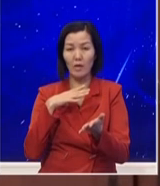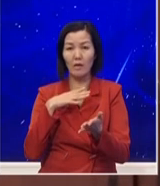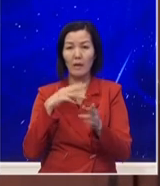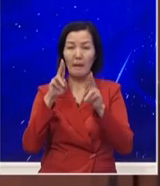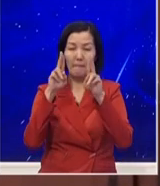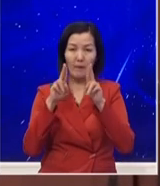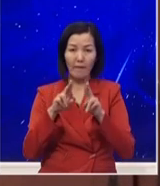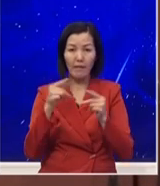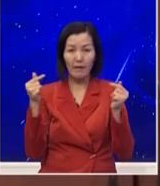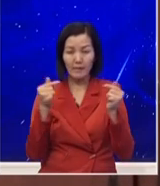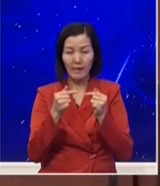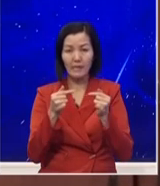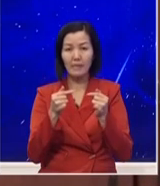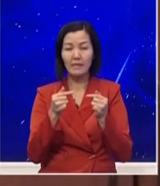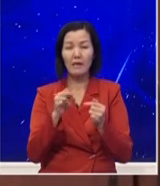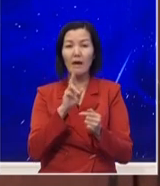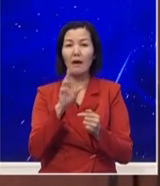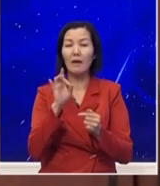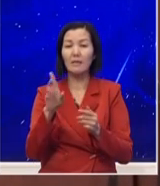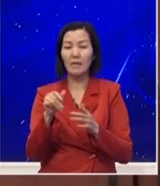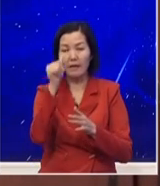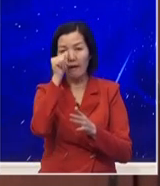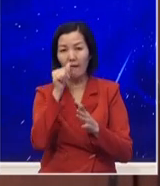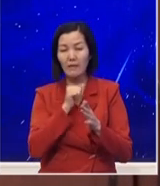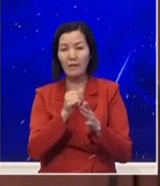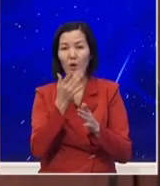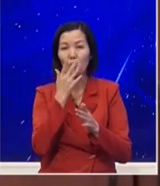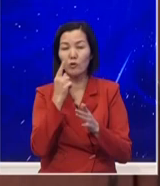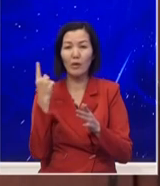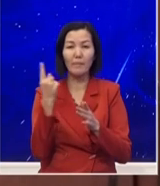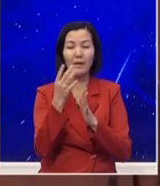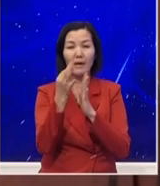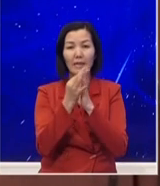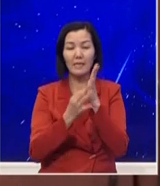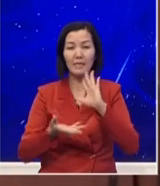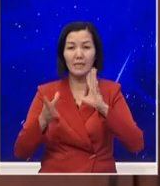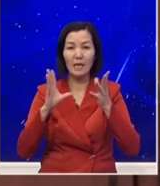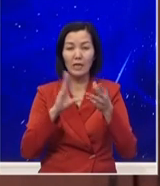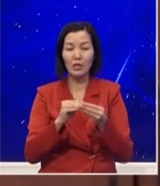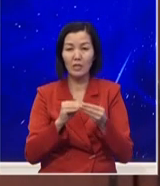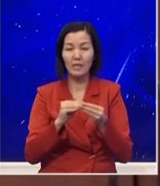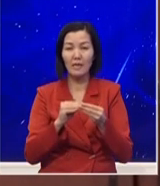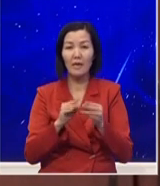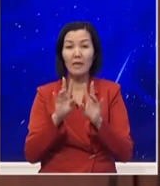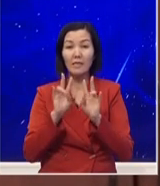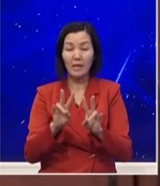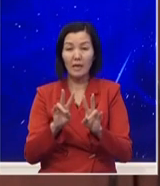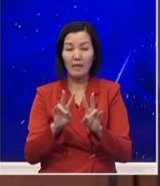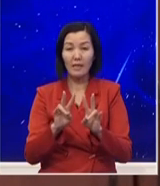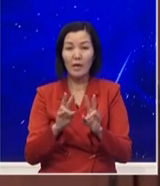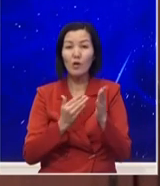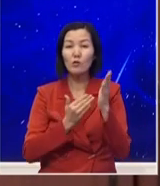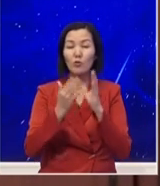сәйкес қаңтар айында өткізілетін ұлттық бірыңғай тестілеудің нәтижесі тек қана жоғарғы